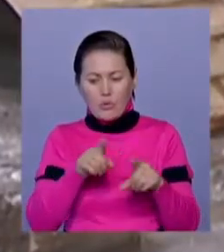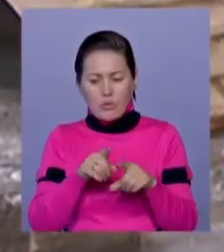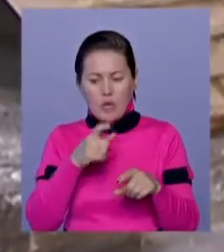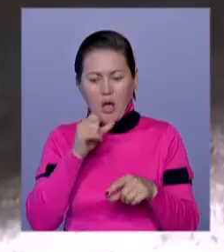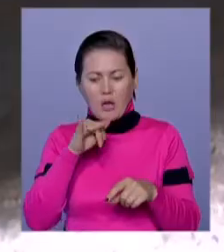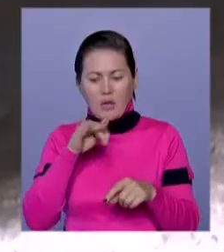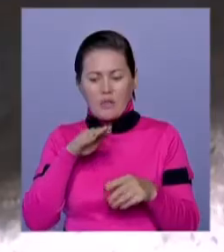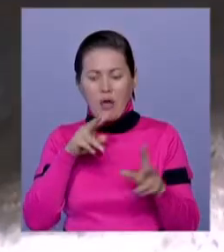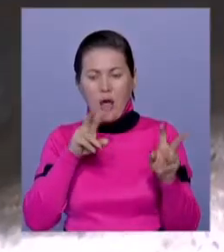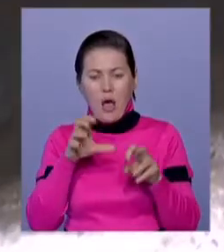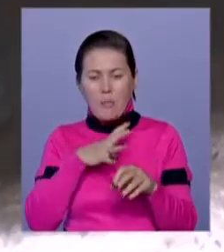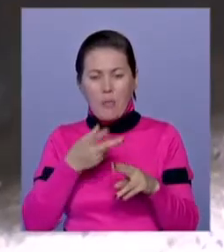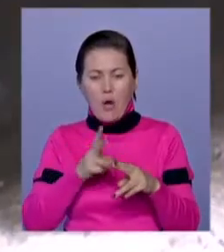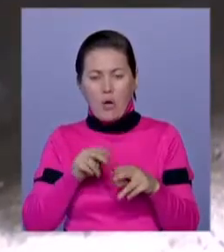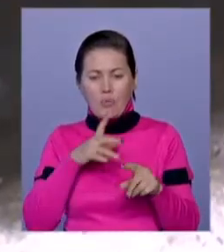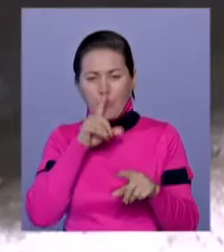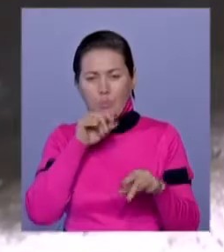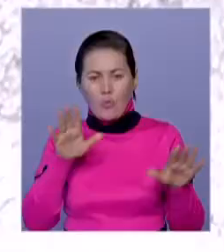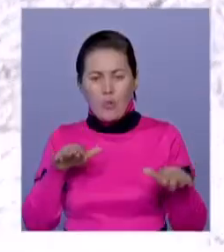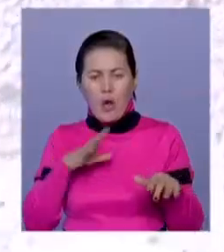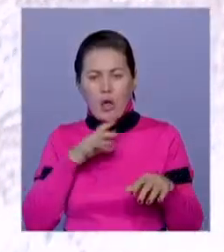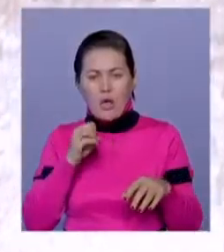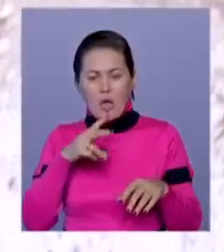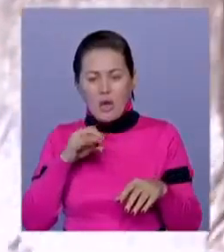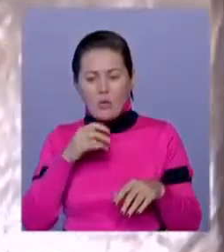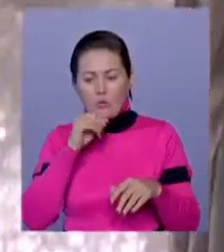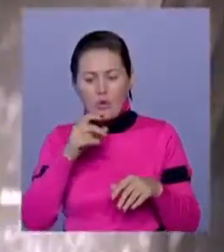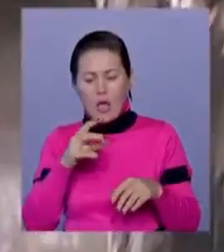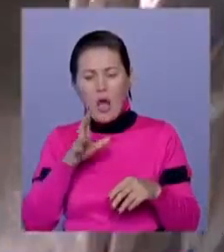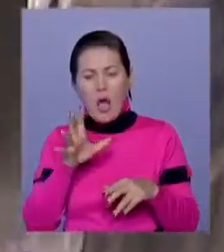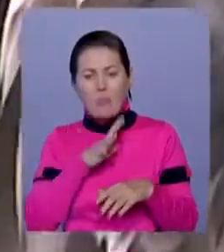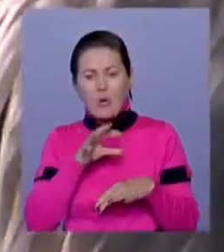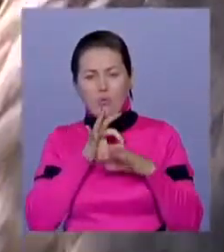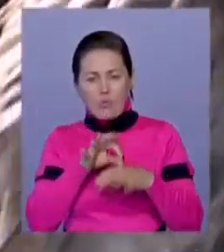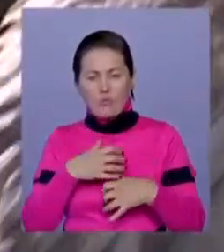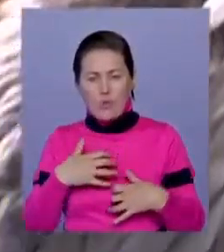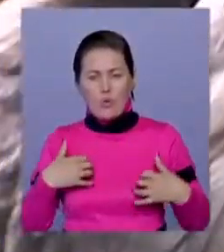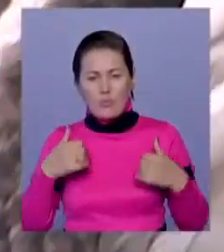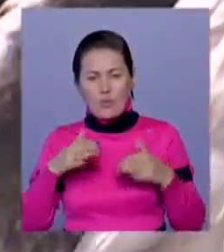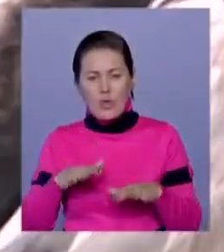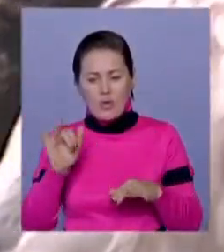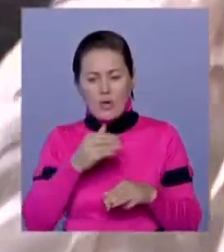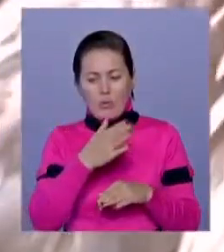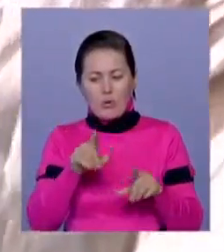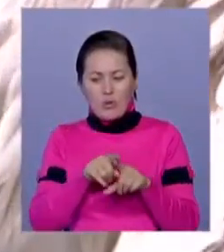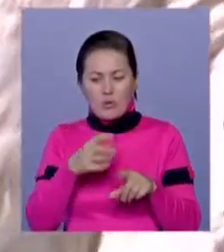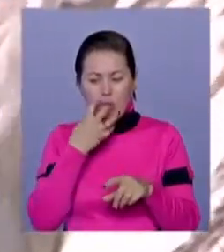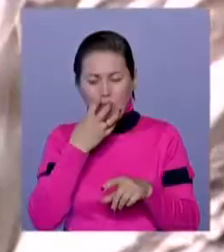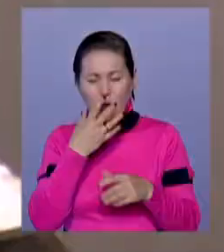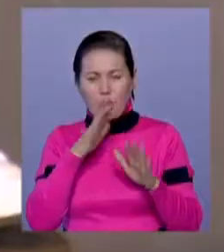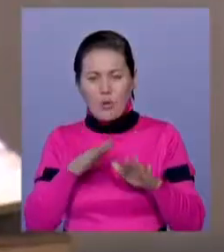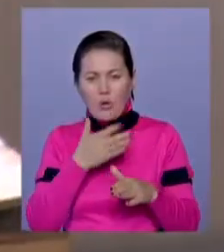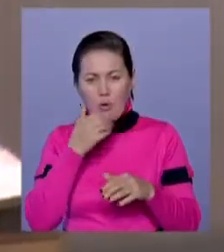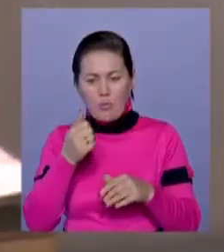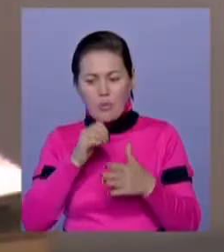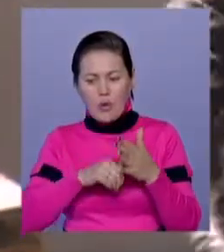деп атадық. Бір қазан қалпына келген соң Елена құсты Қостанайдағы тәлімбаққа өткізуді ұйғарыпты. Алайда ондағылар жыл орынның жоқтығын сылтау